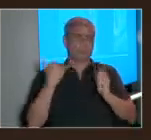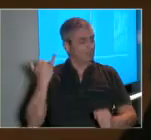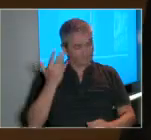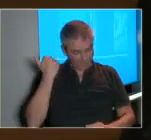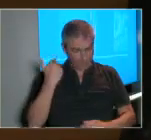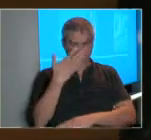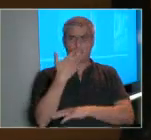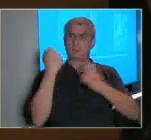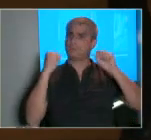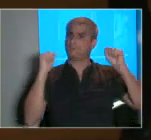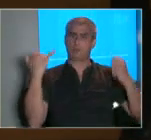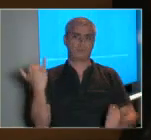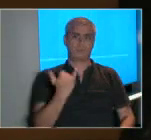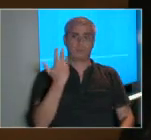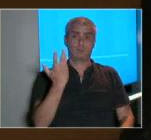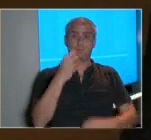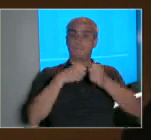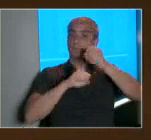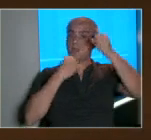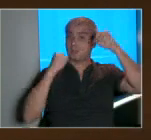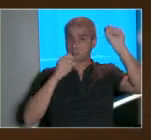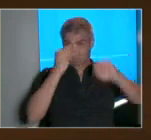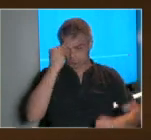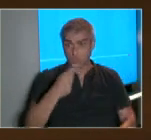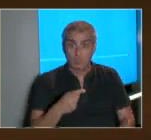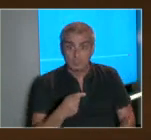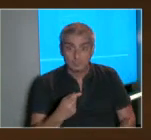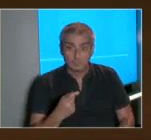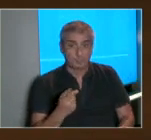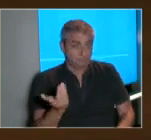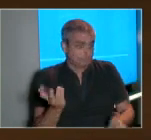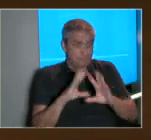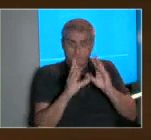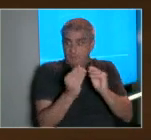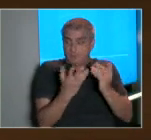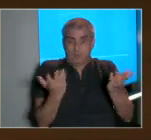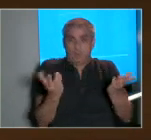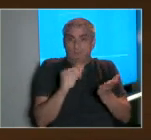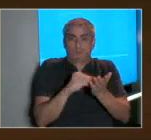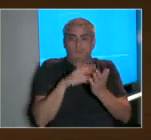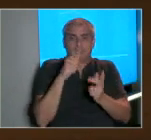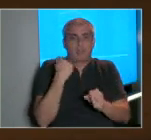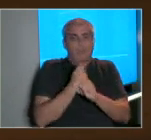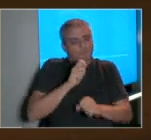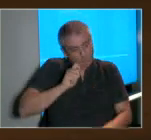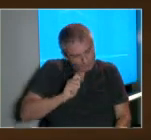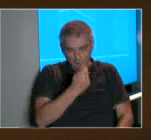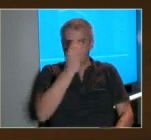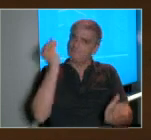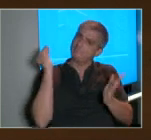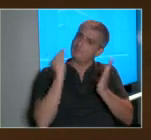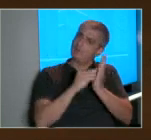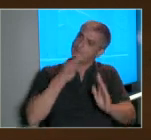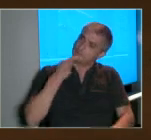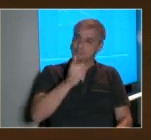תמיד היינו מדינה דמוקרטית. מגילת העצמאות, אתם זוכרים? ובכלל, מדוע צריך לעשות דווקא ולהכניס